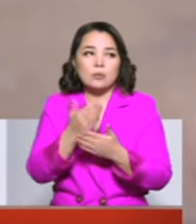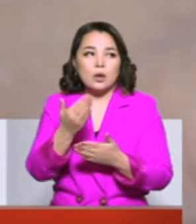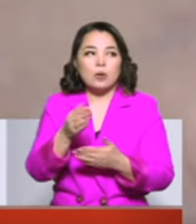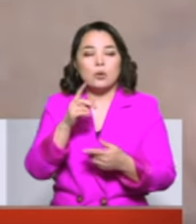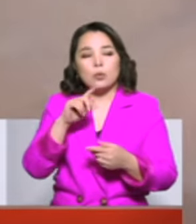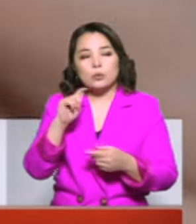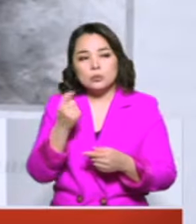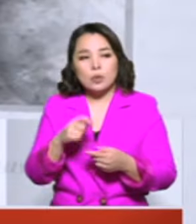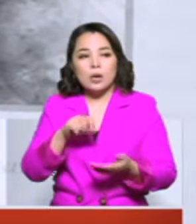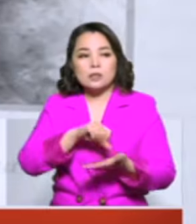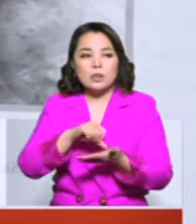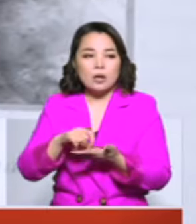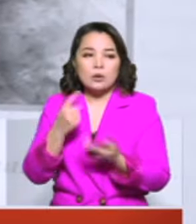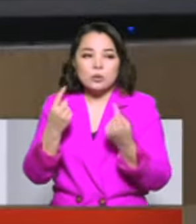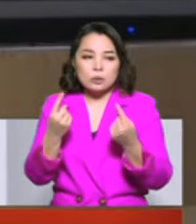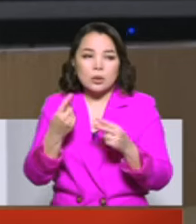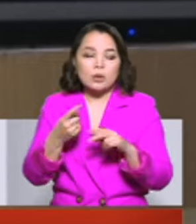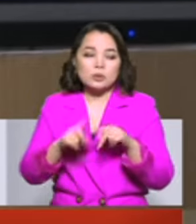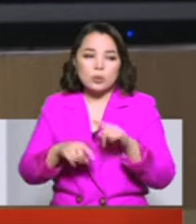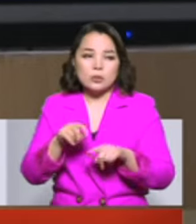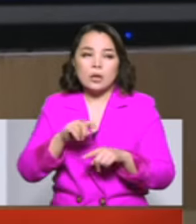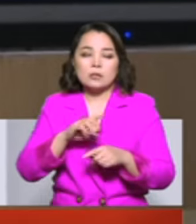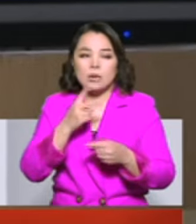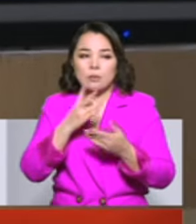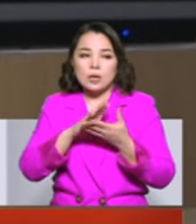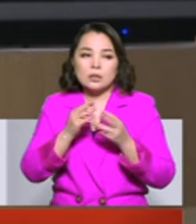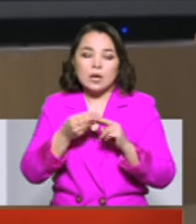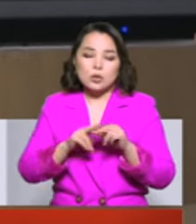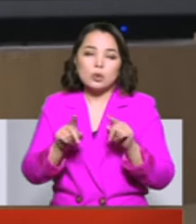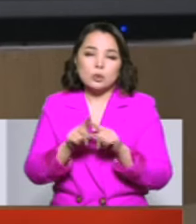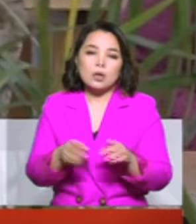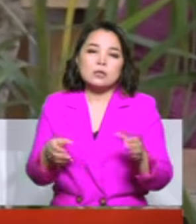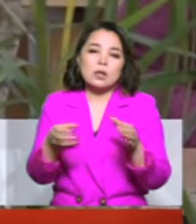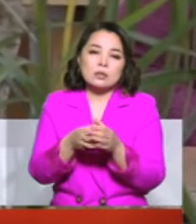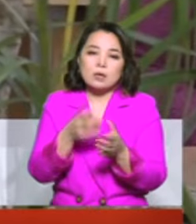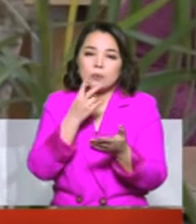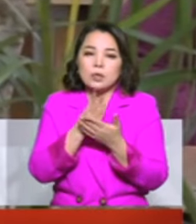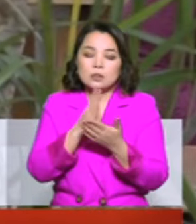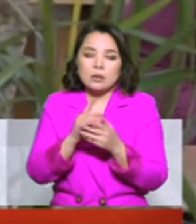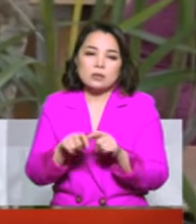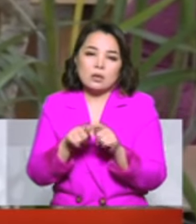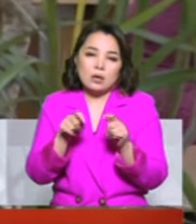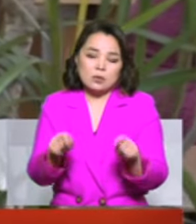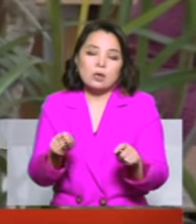Ұлы Отан соғысына қатысқан Батыс Қазақстан облысының қазақ қыздары жинағын толықтырып, кеңейтіп